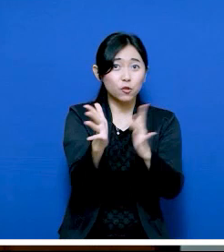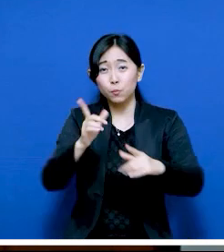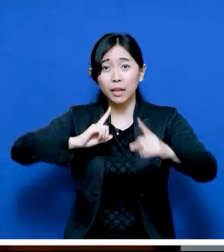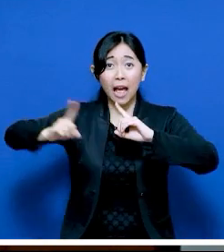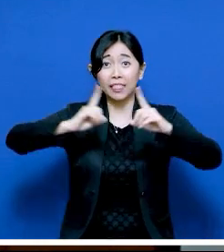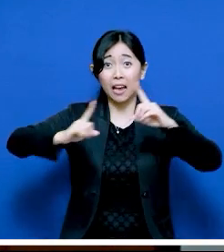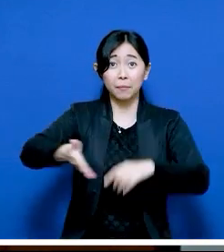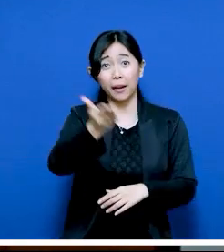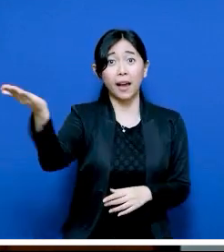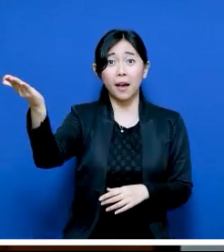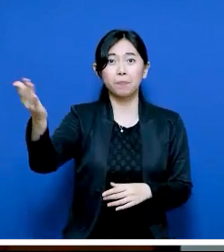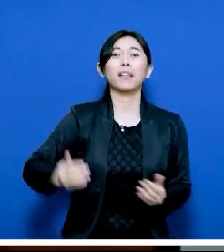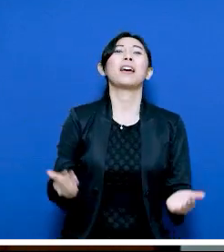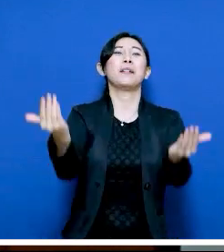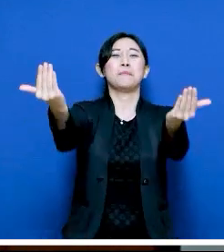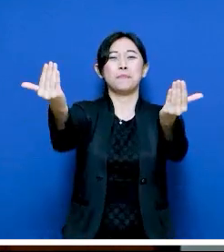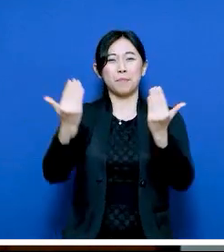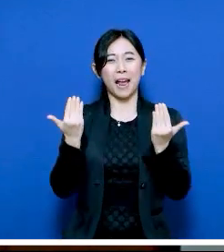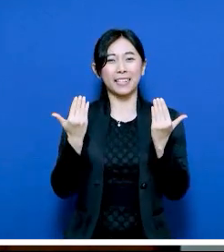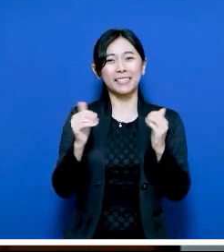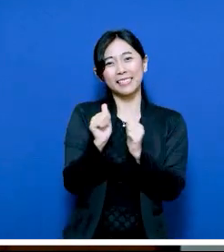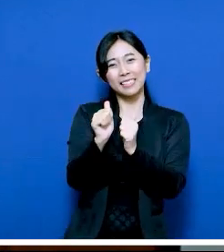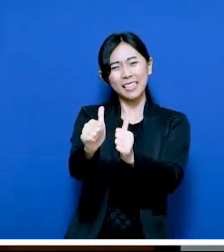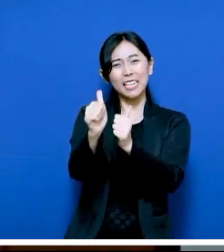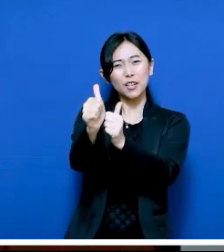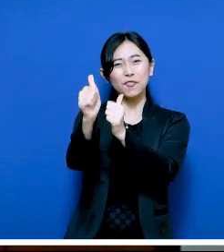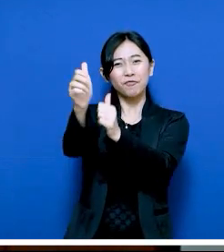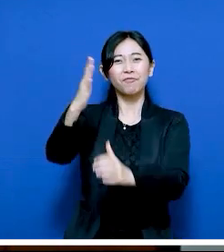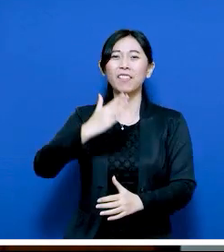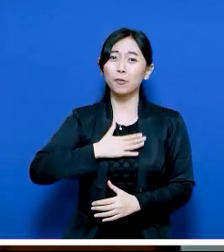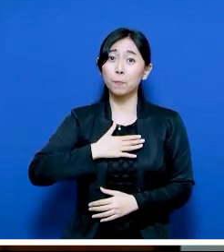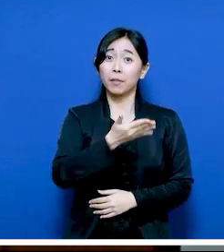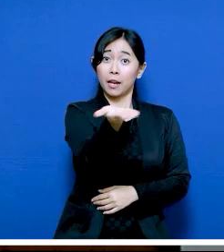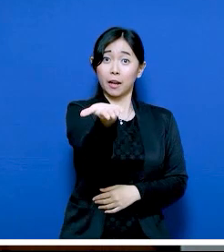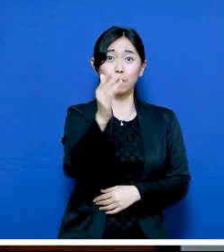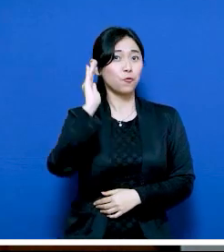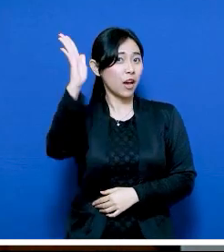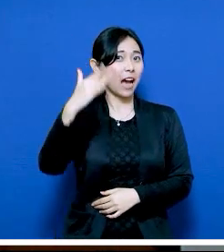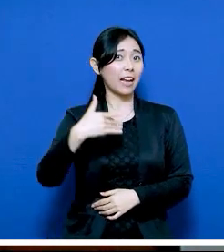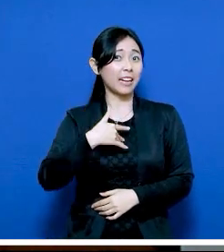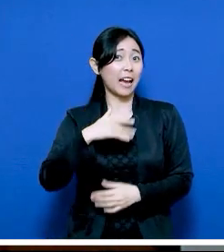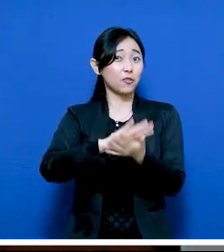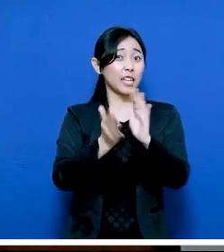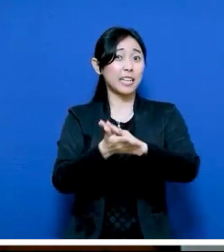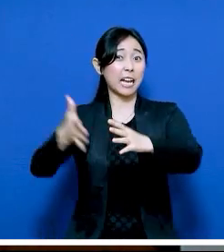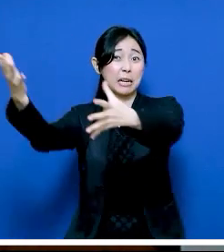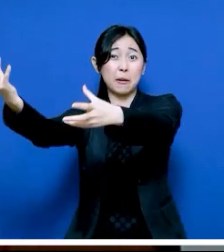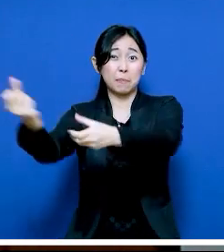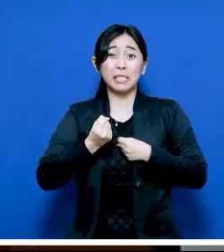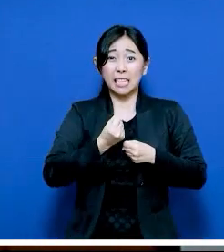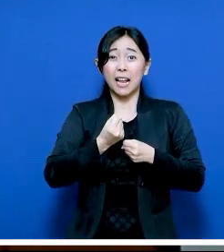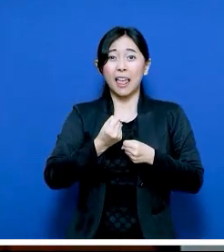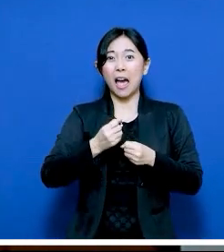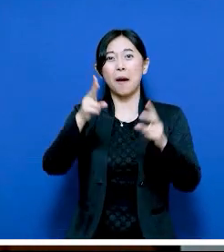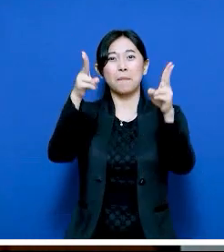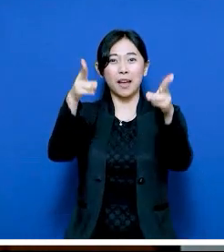mereka, "Mari, ikutlah aku, dan kamu akan kujadikan penjala